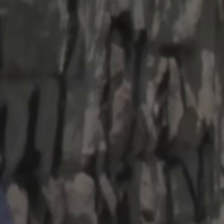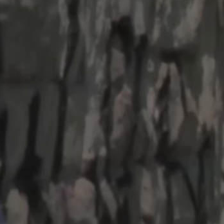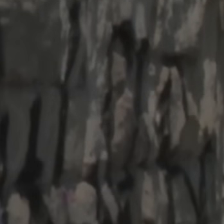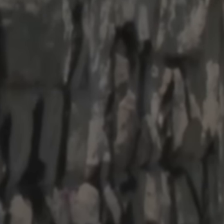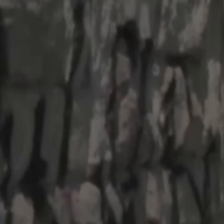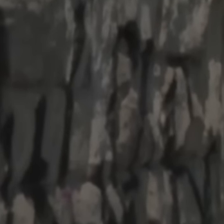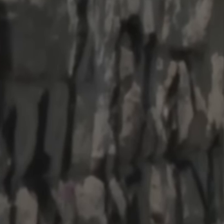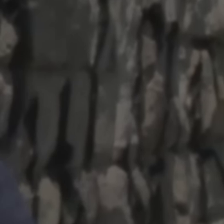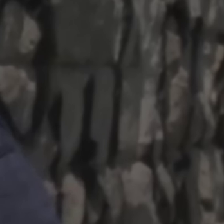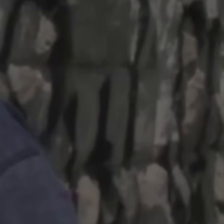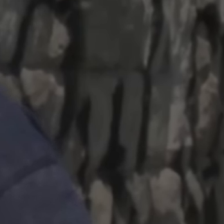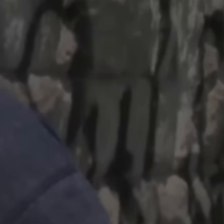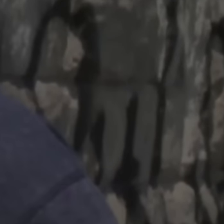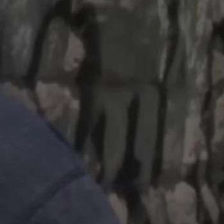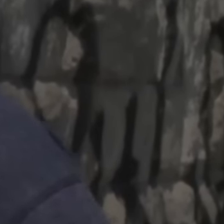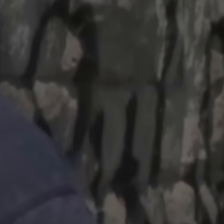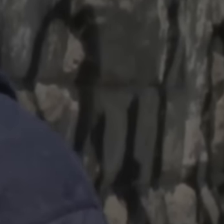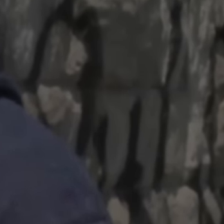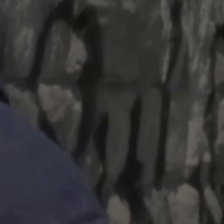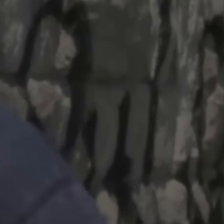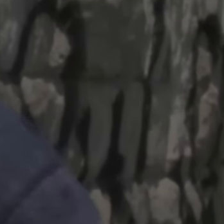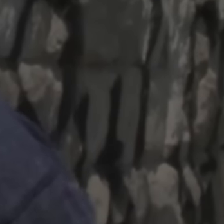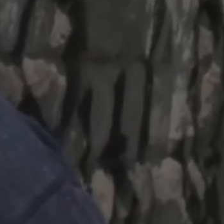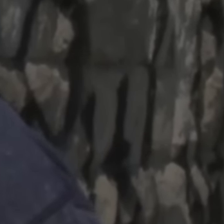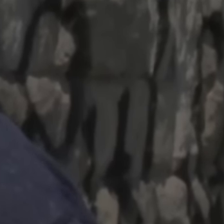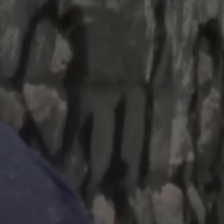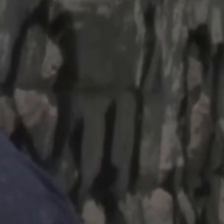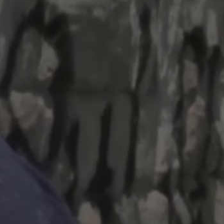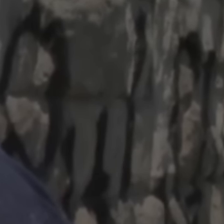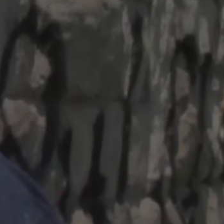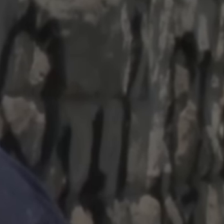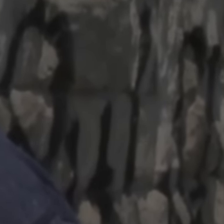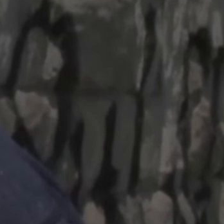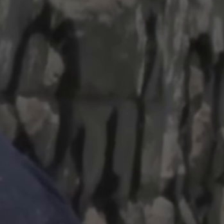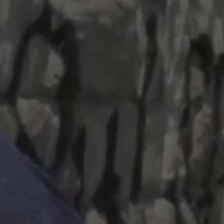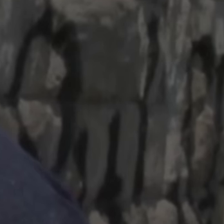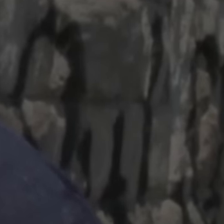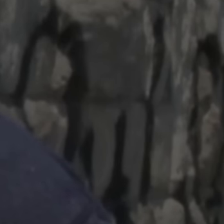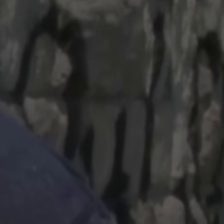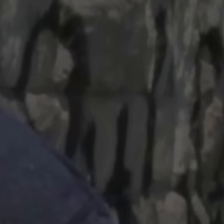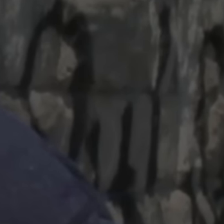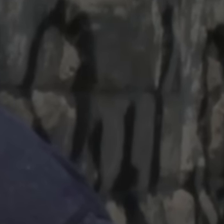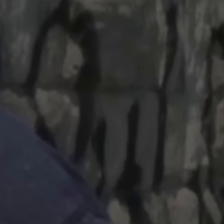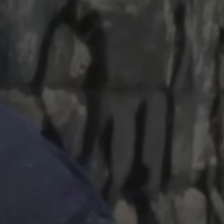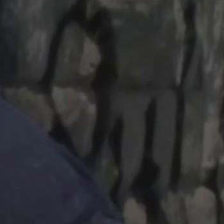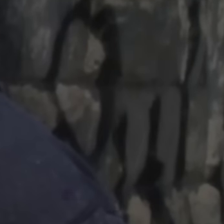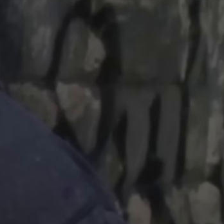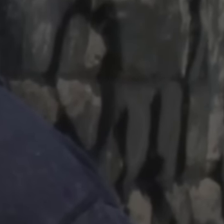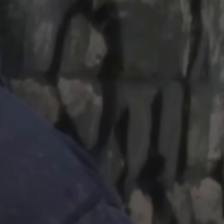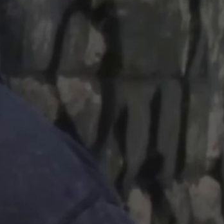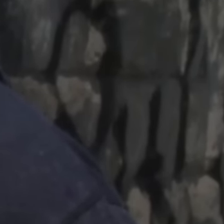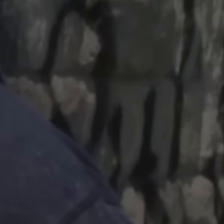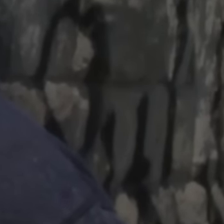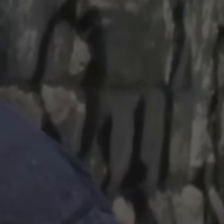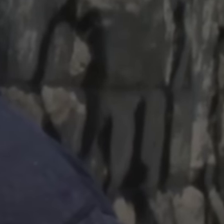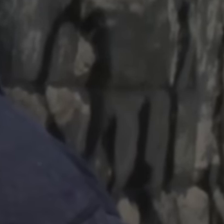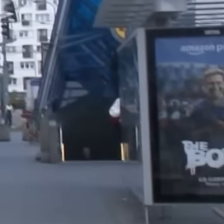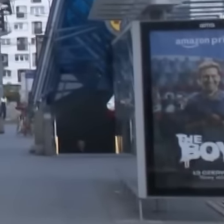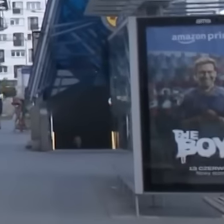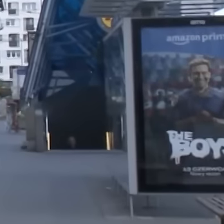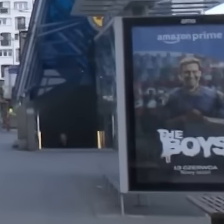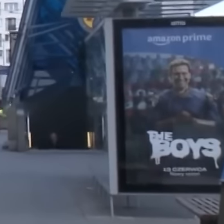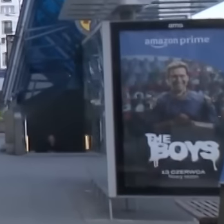życie. Chronienie państwa jest moim zdaniem taką nadrzędną kwestią w tym momencie, biorąc pod uwagę to, co się dzieje chociażby z imigrantami, tak? Ten cały kryzys